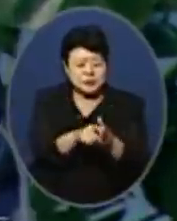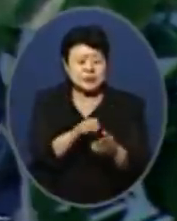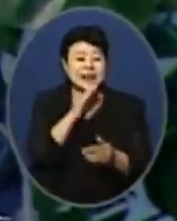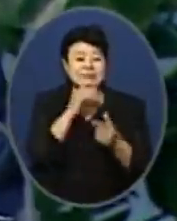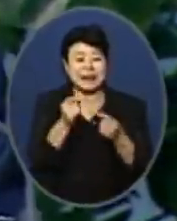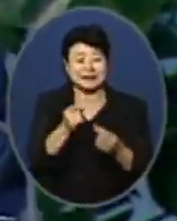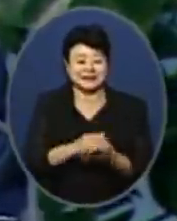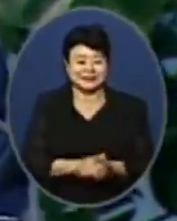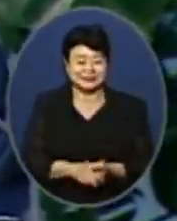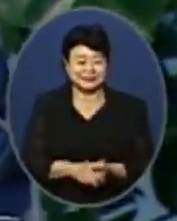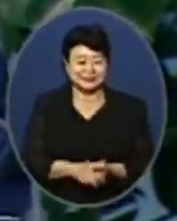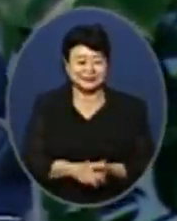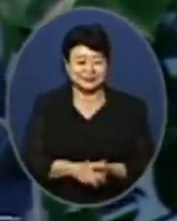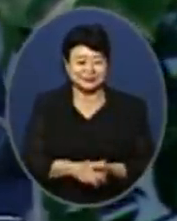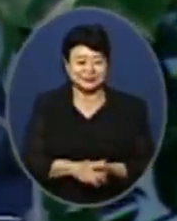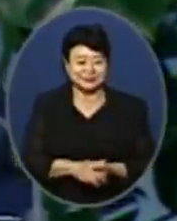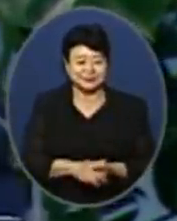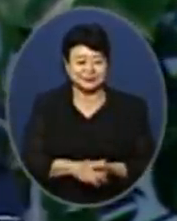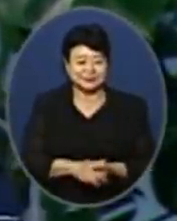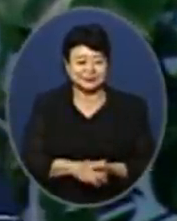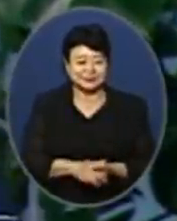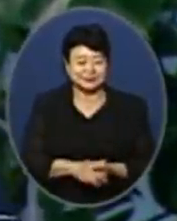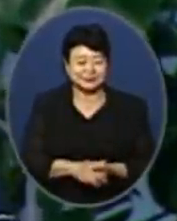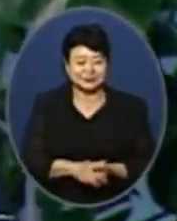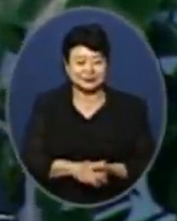아멘 하시기 바랍니다.